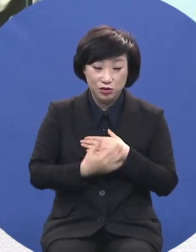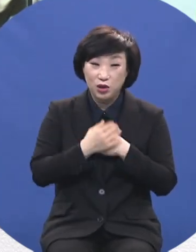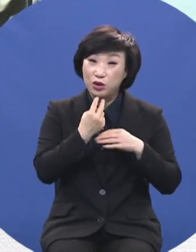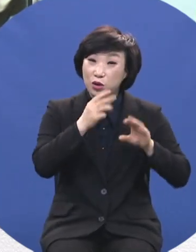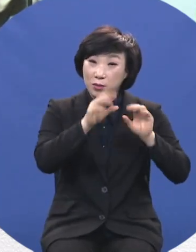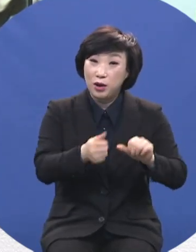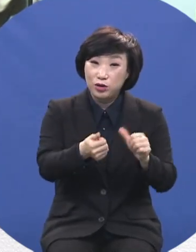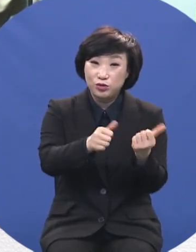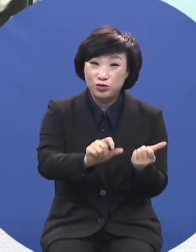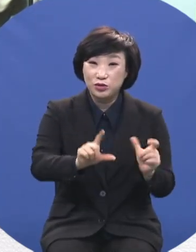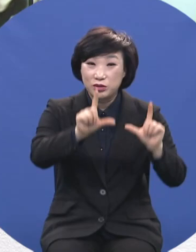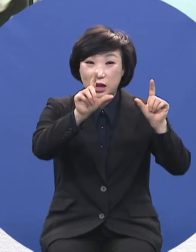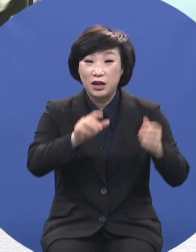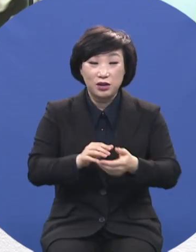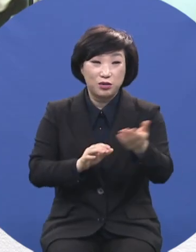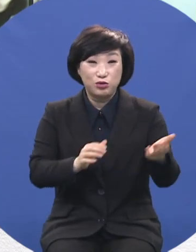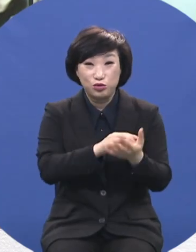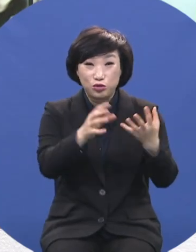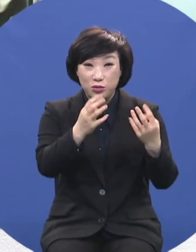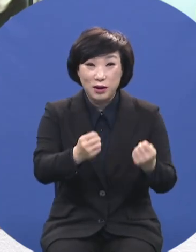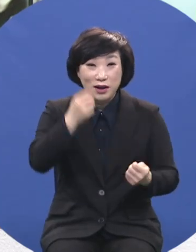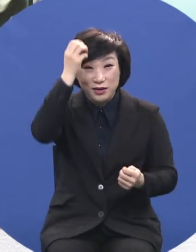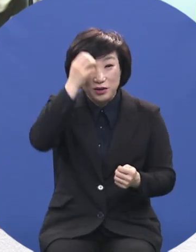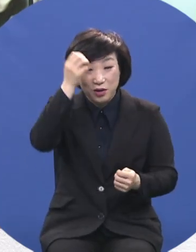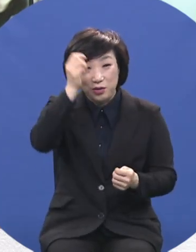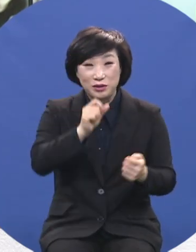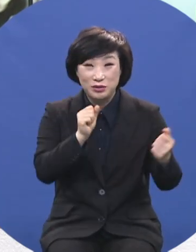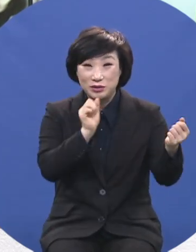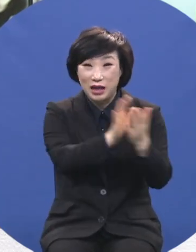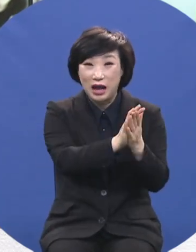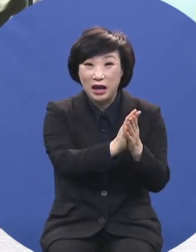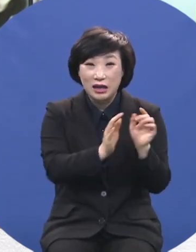그날 수많은 영혼들이 당해야 할